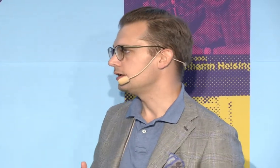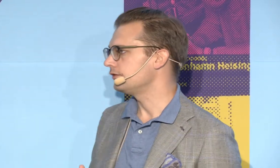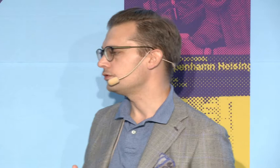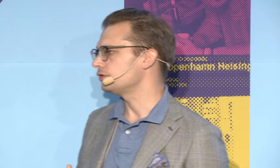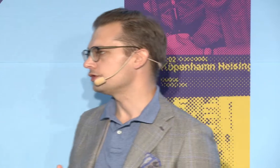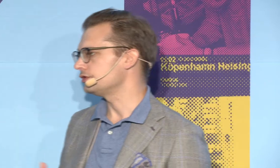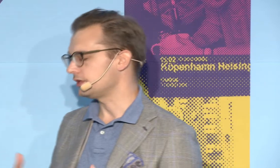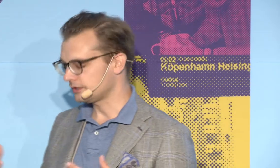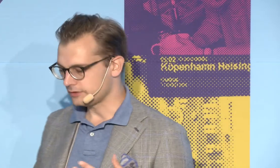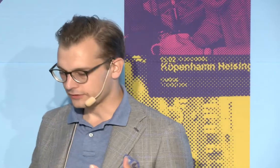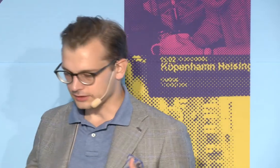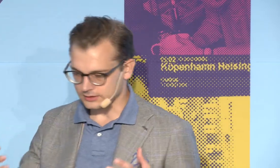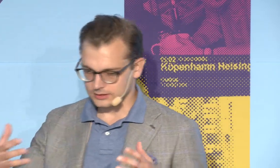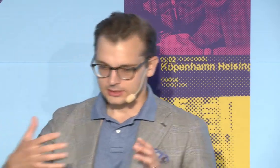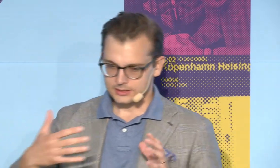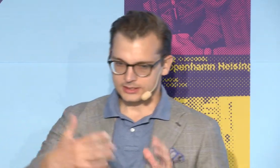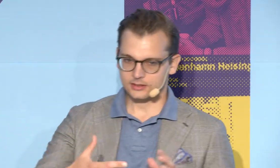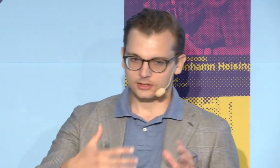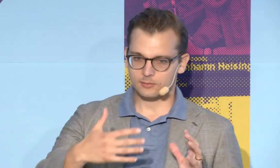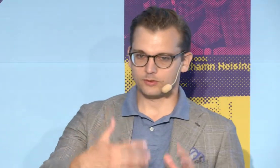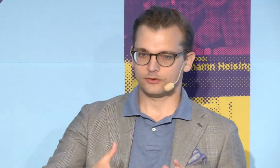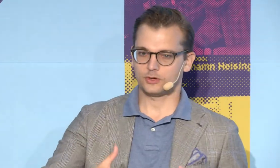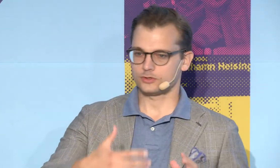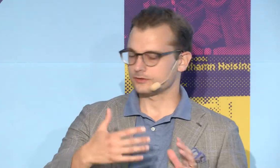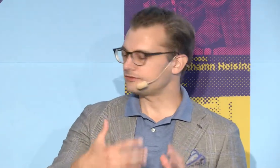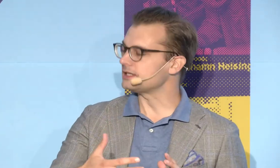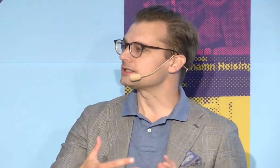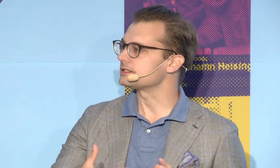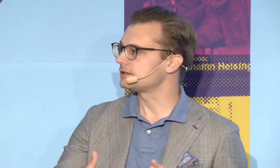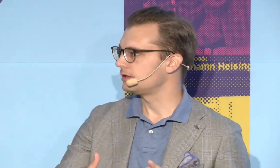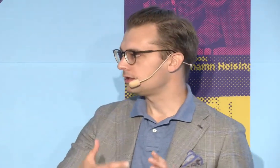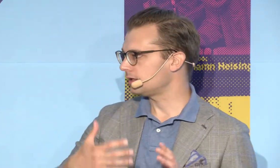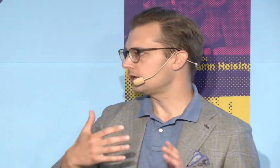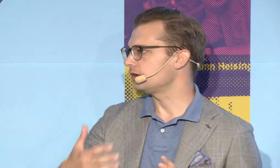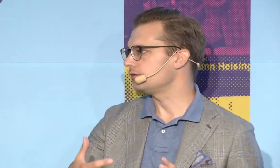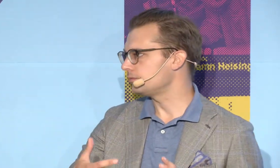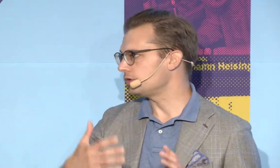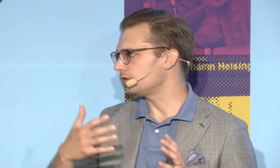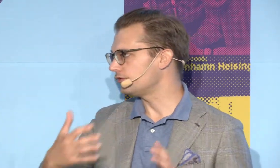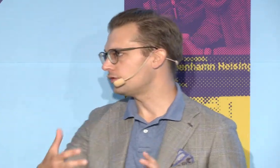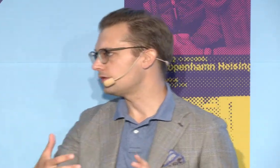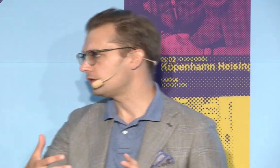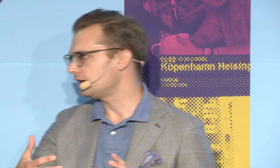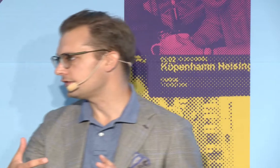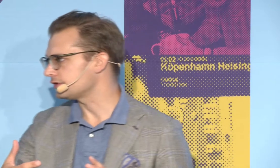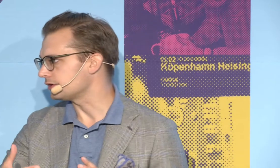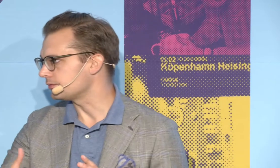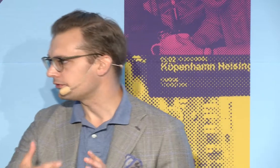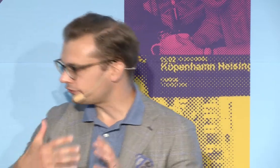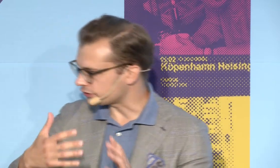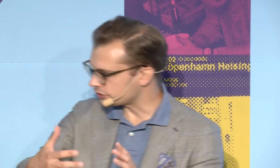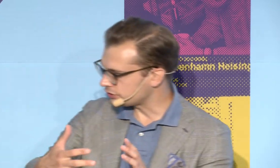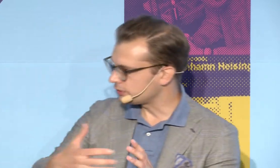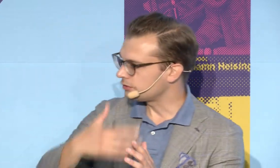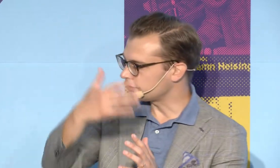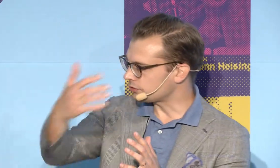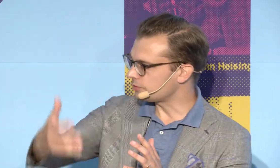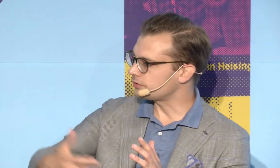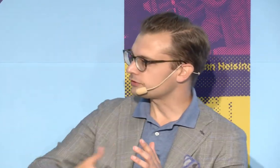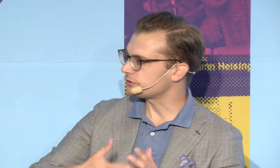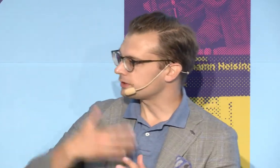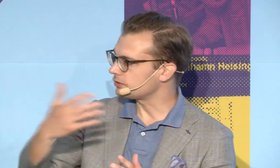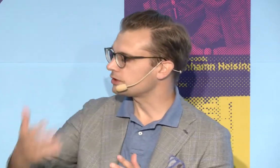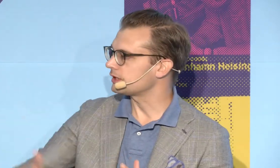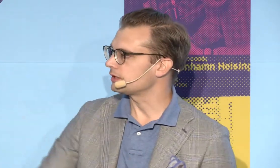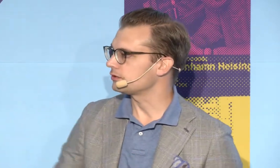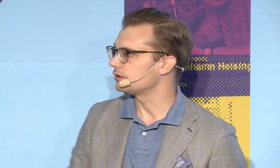i fokus, utan att vi faktiskt sätter den profession som finns kring hur vi bygger och formar våra livsrum först. Och då